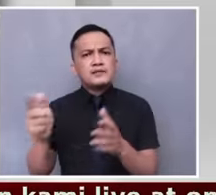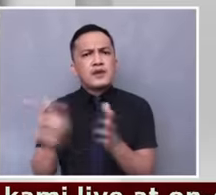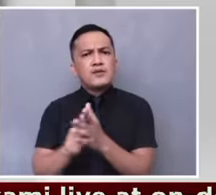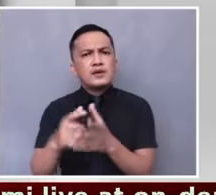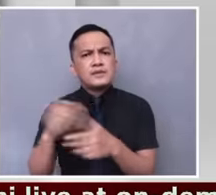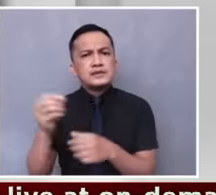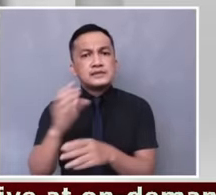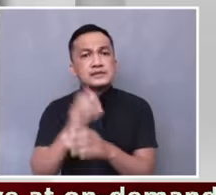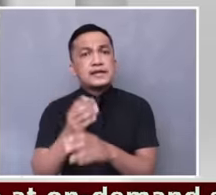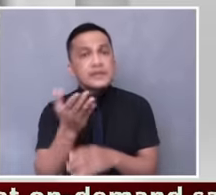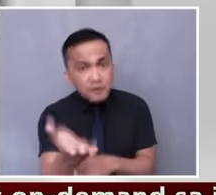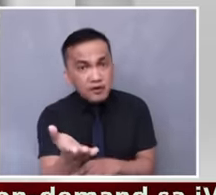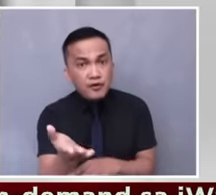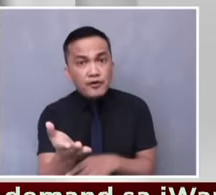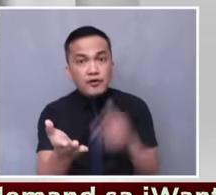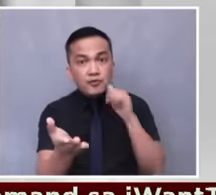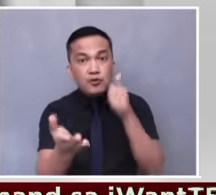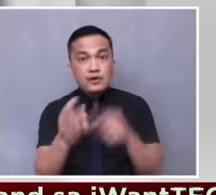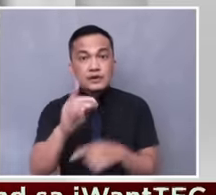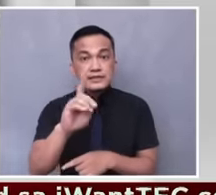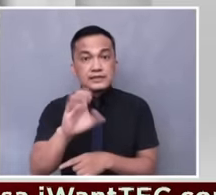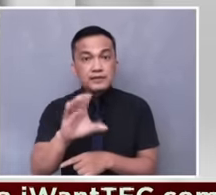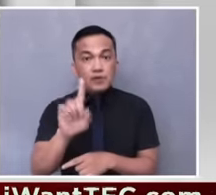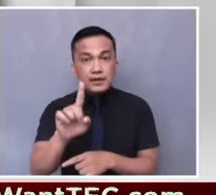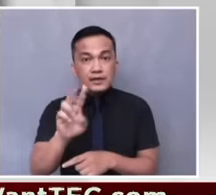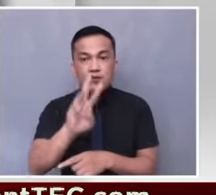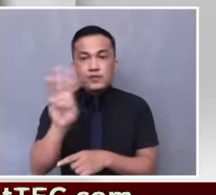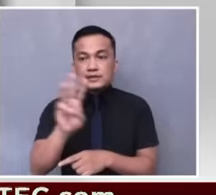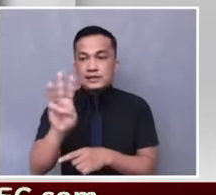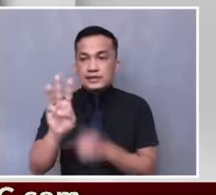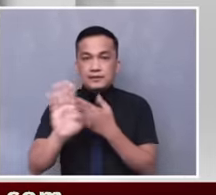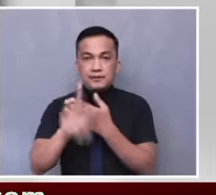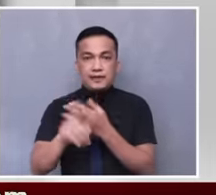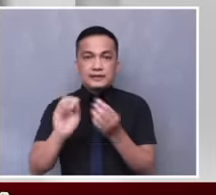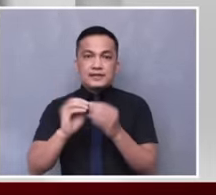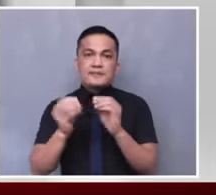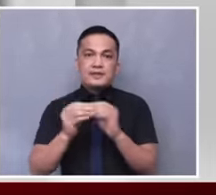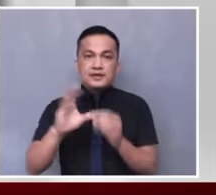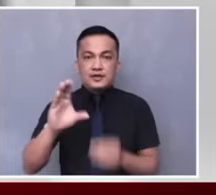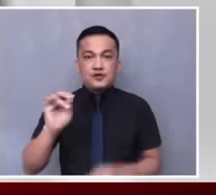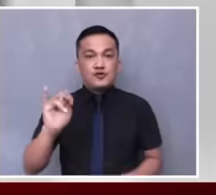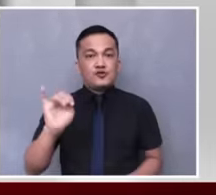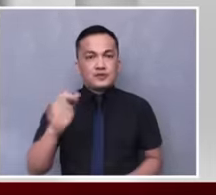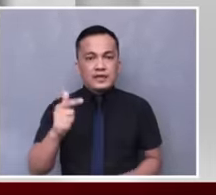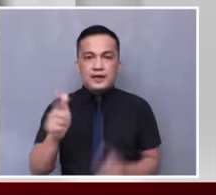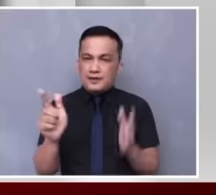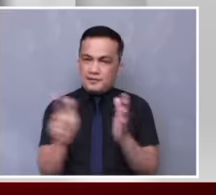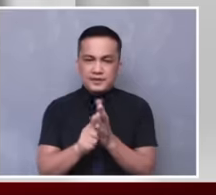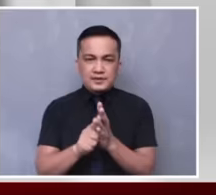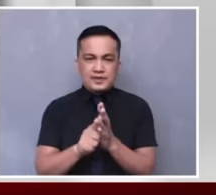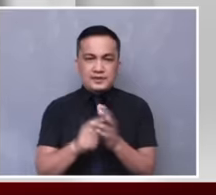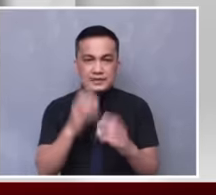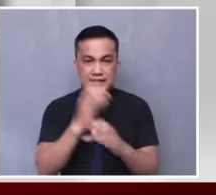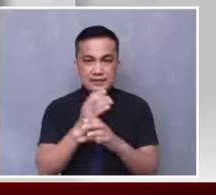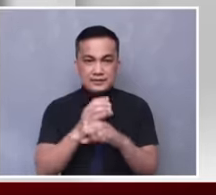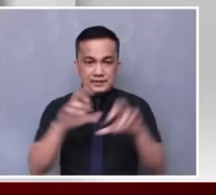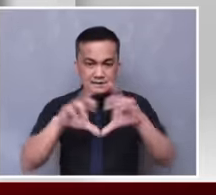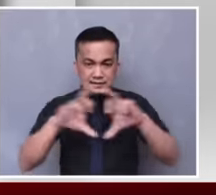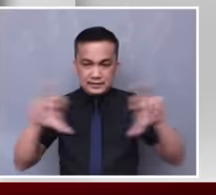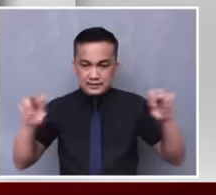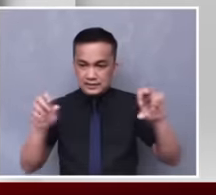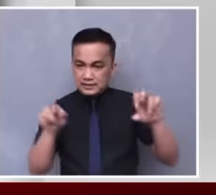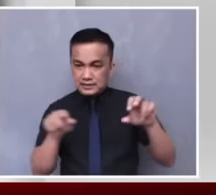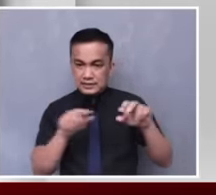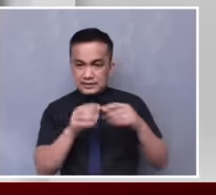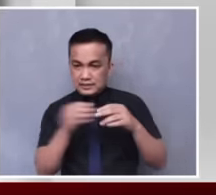Bukas, December 1, Wednesday, balik na kasi ang number coding. Bawal ang mga sasakyang nagtatapos sa 5 at